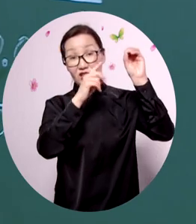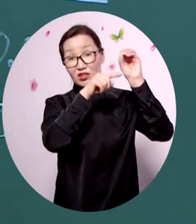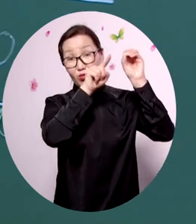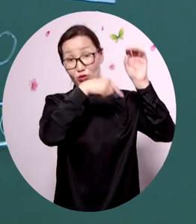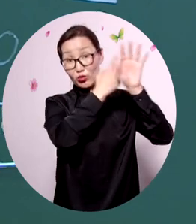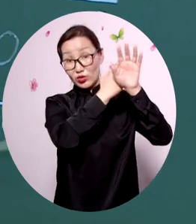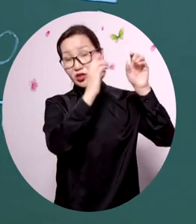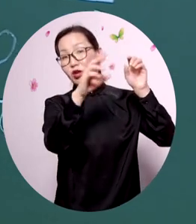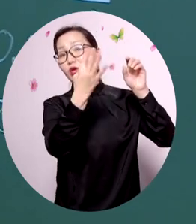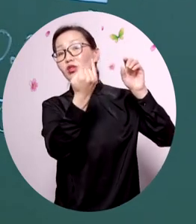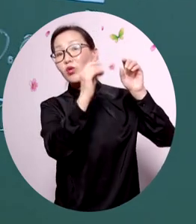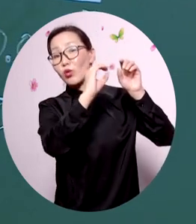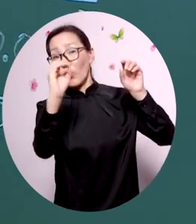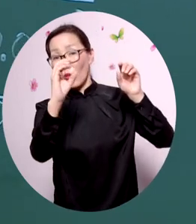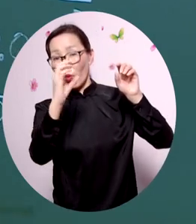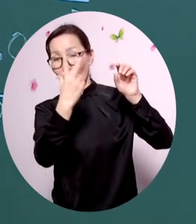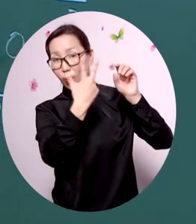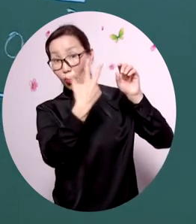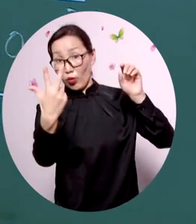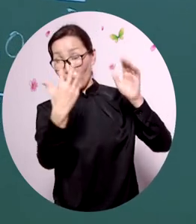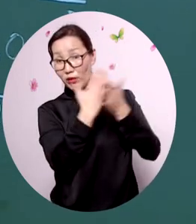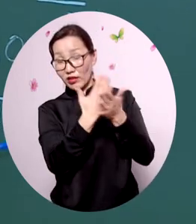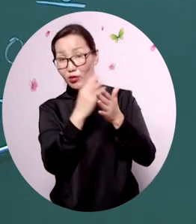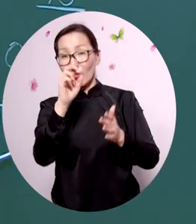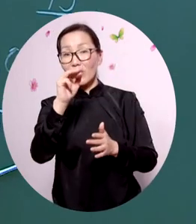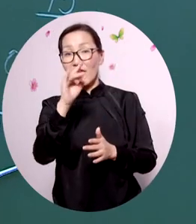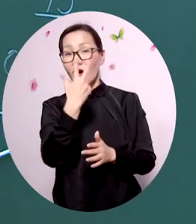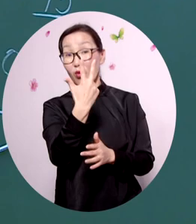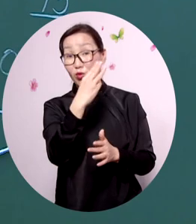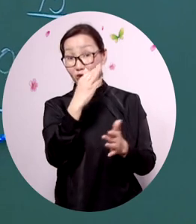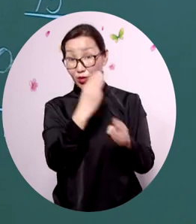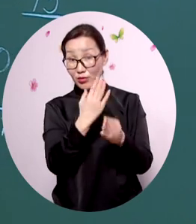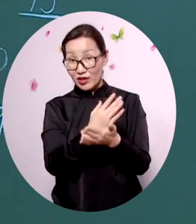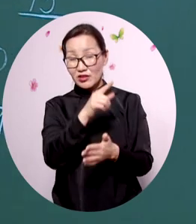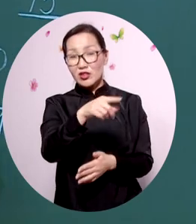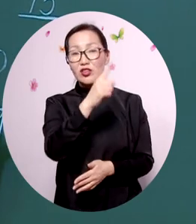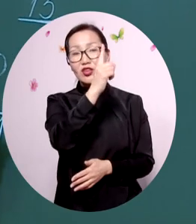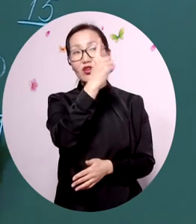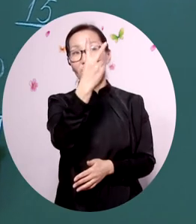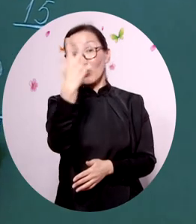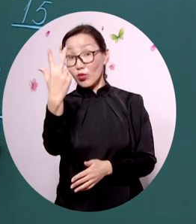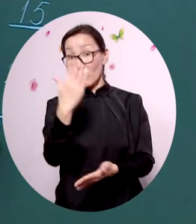учраас бидний үржвэрт мөн бутархан хэсэгт нь 3 орон байх ёстой. 1 2 3.